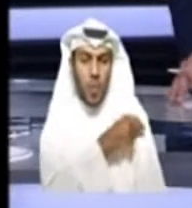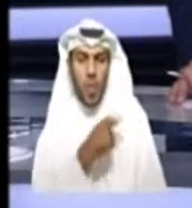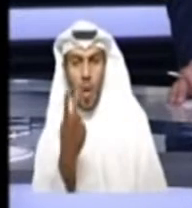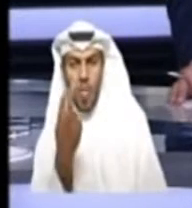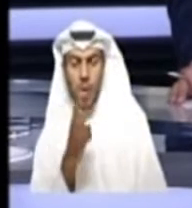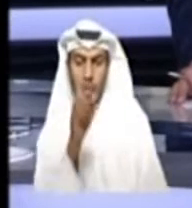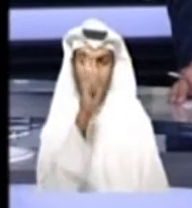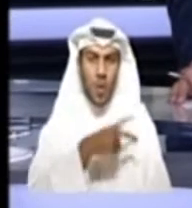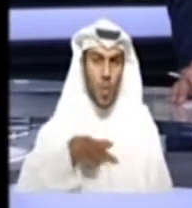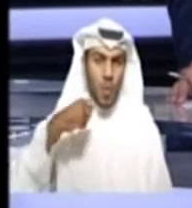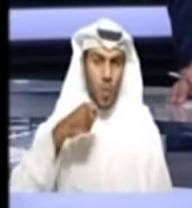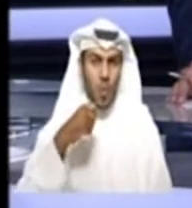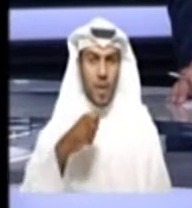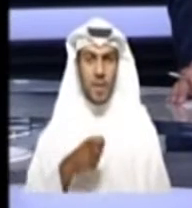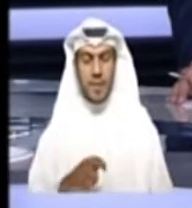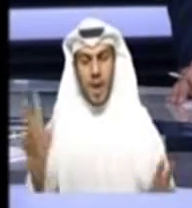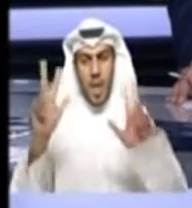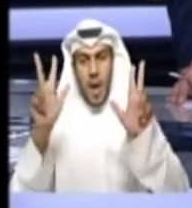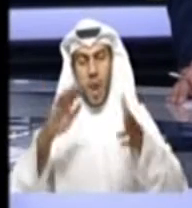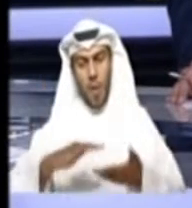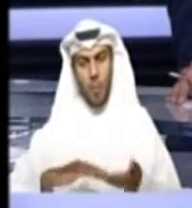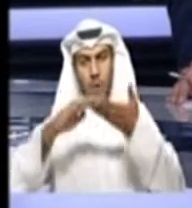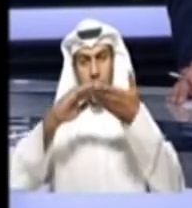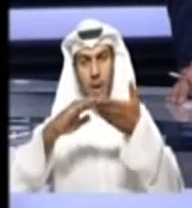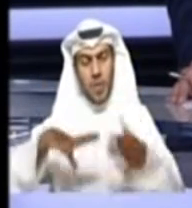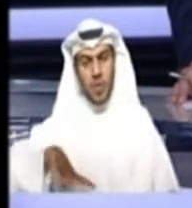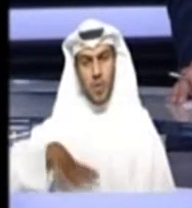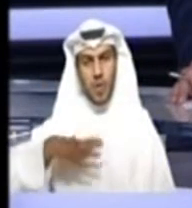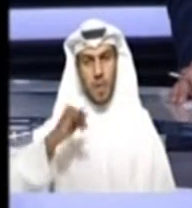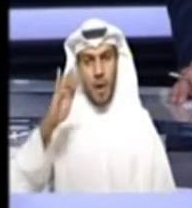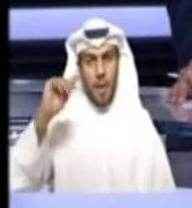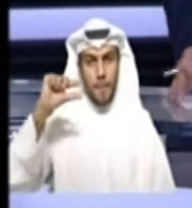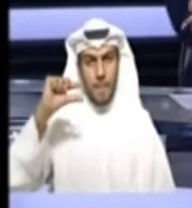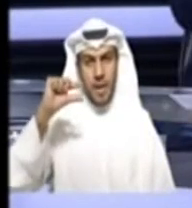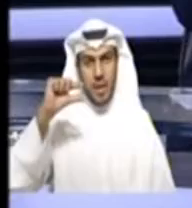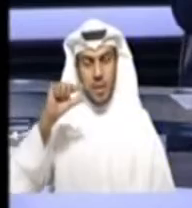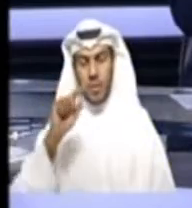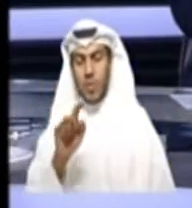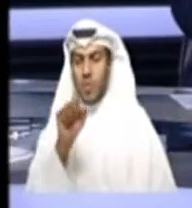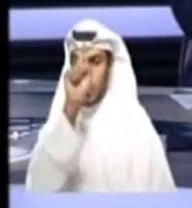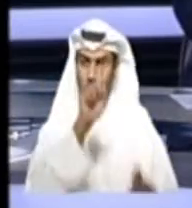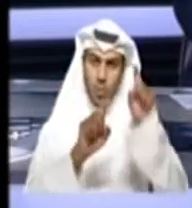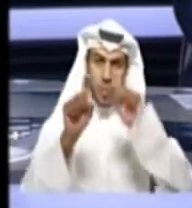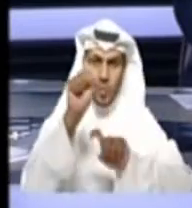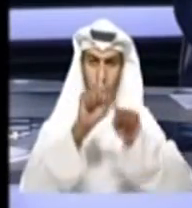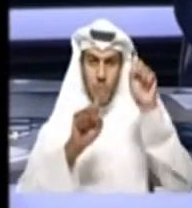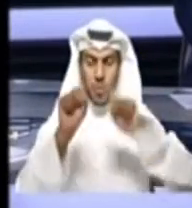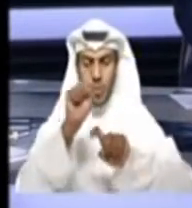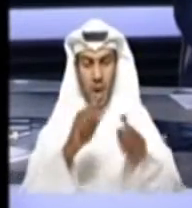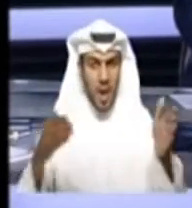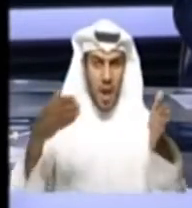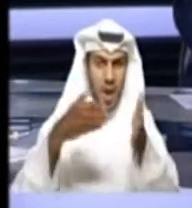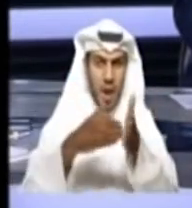الدولة لشؤون مجلس الوزراء ووزير الإعلام بالوكالة الشيخ محمد العبدالله المبارك الصباح، حيث انتهى الاستجواب بطلب طرح